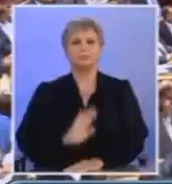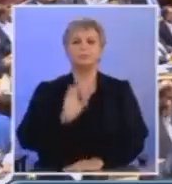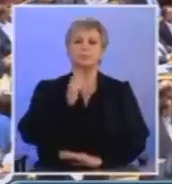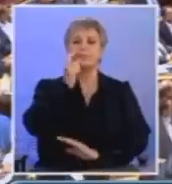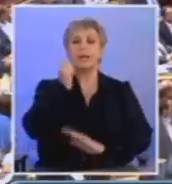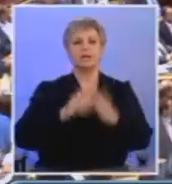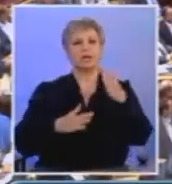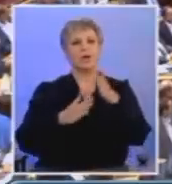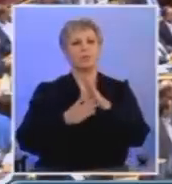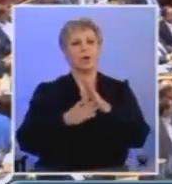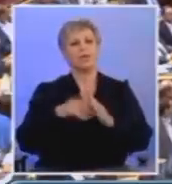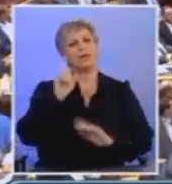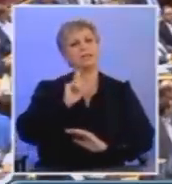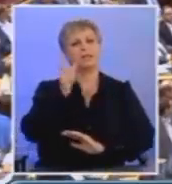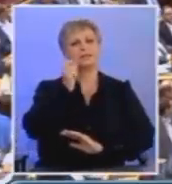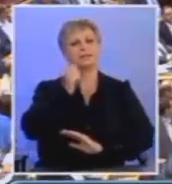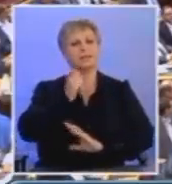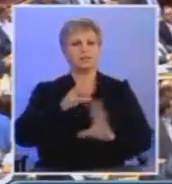κυρίες και κύριοι συνάδελφοι,